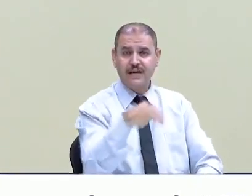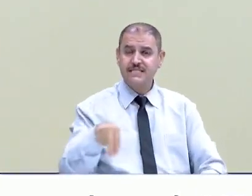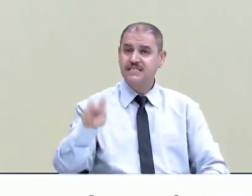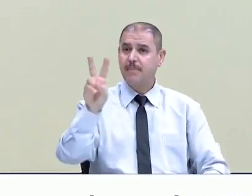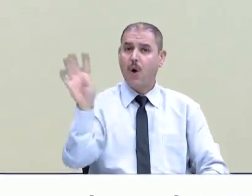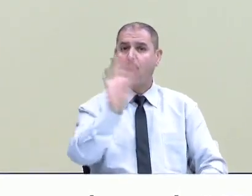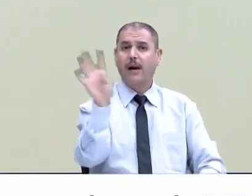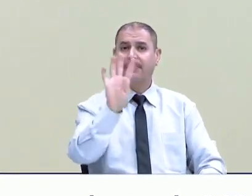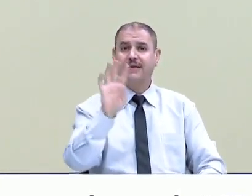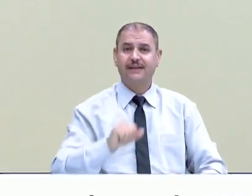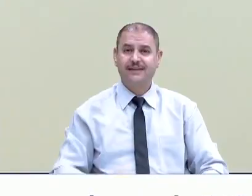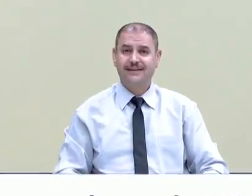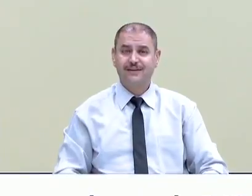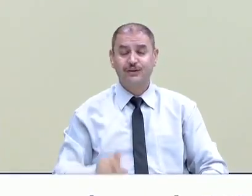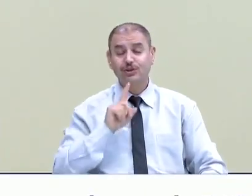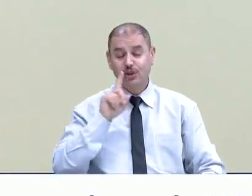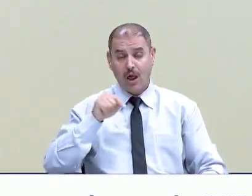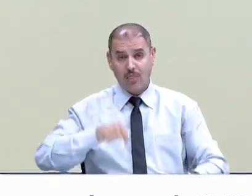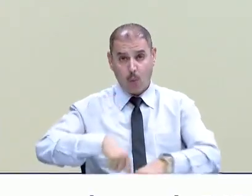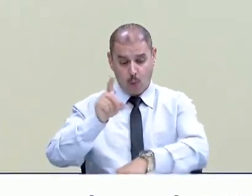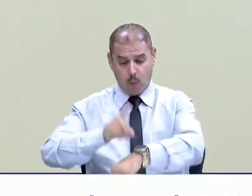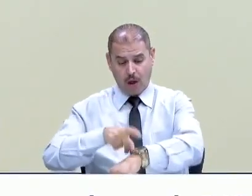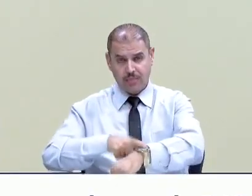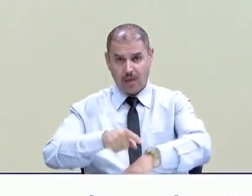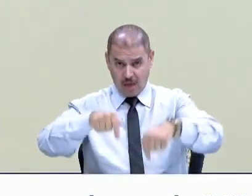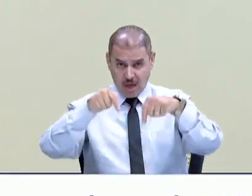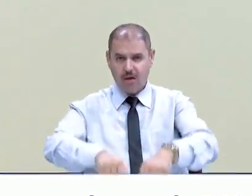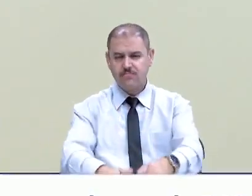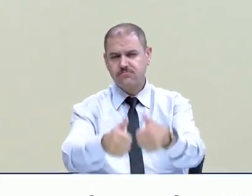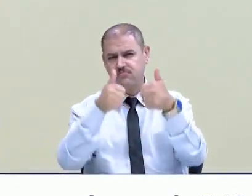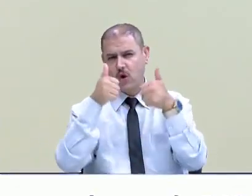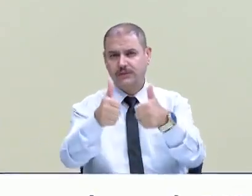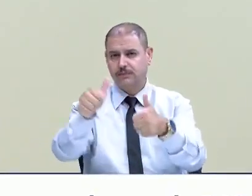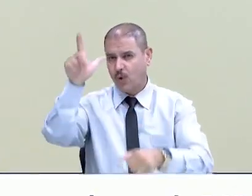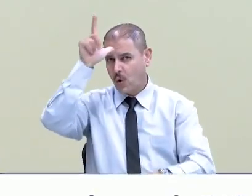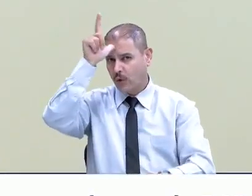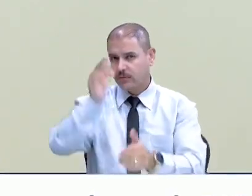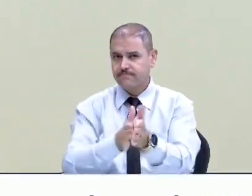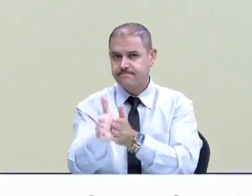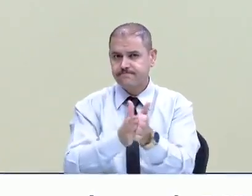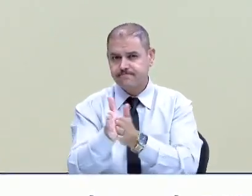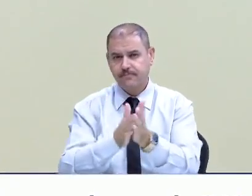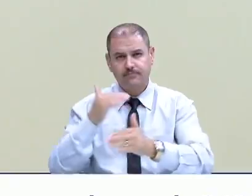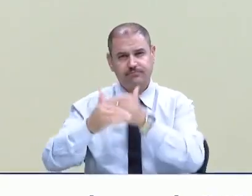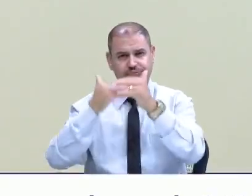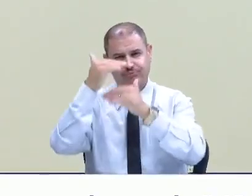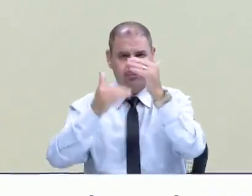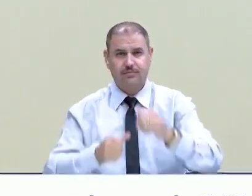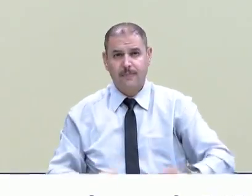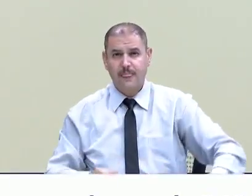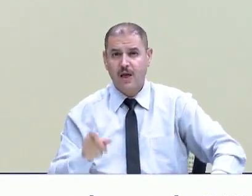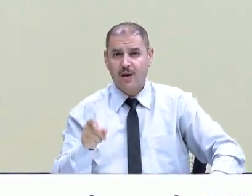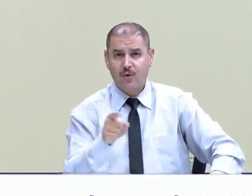وقت للاستثمار في الاردن وتنفيذ الاعمال في هذه البيئه الاستثماريه المشجعه لنا ونحن نستطيع